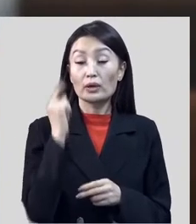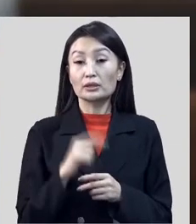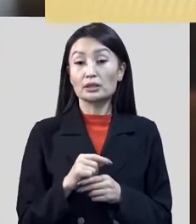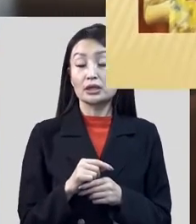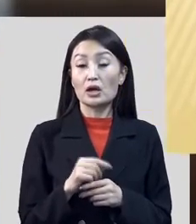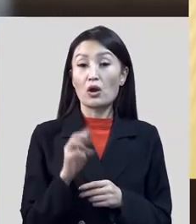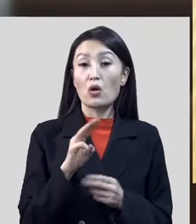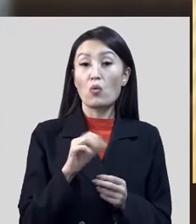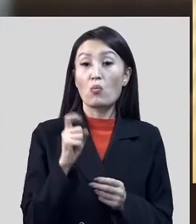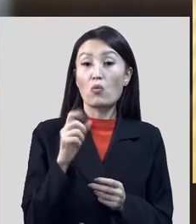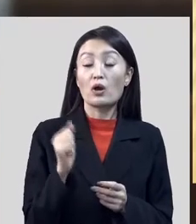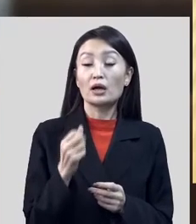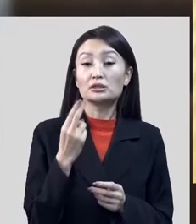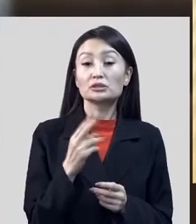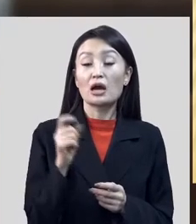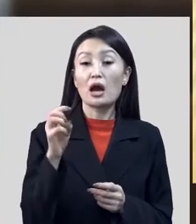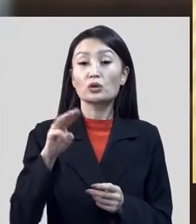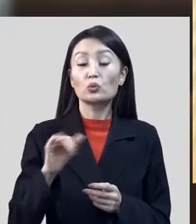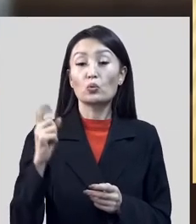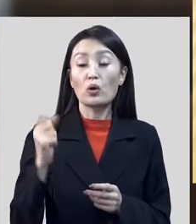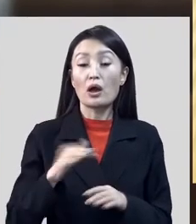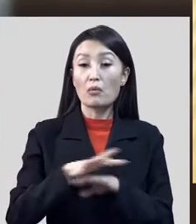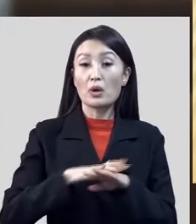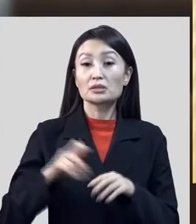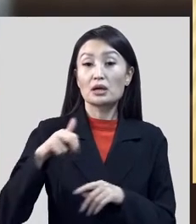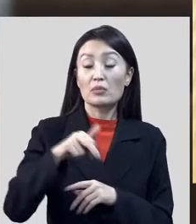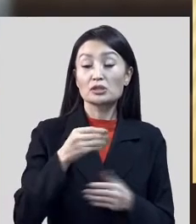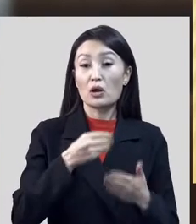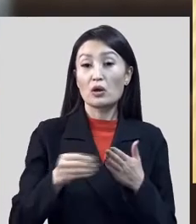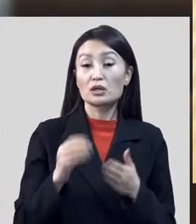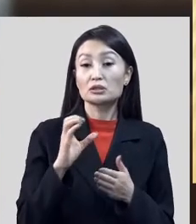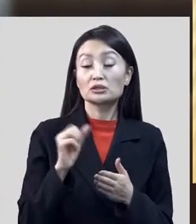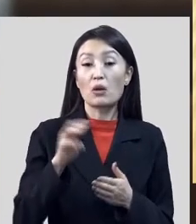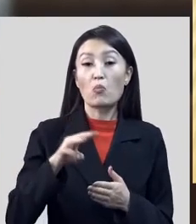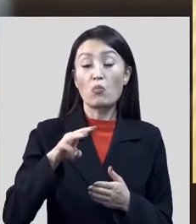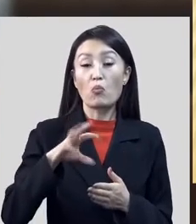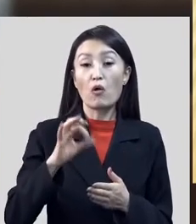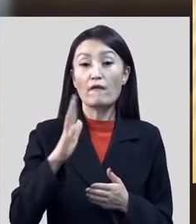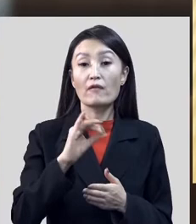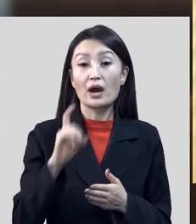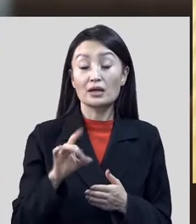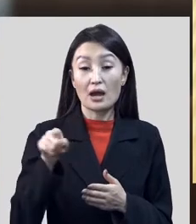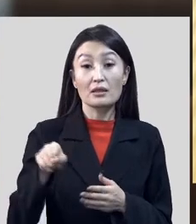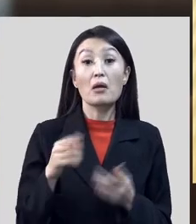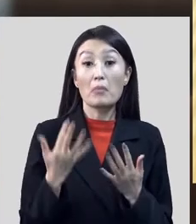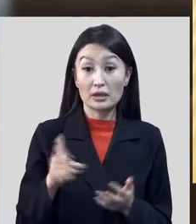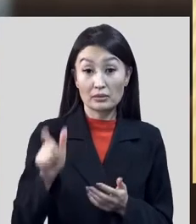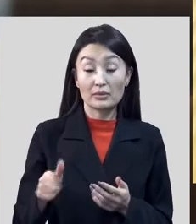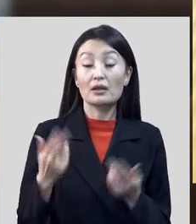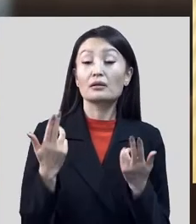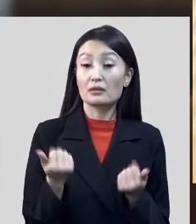муха-цокотуха когда пошла на базар и купил а самовар она потребитель да